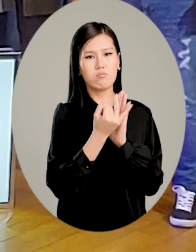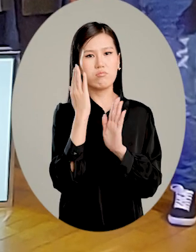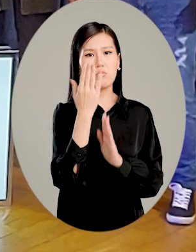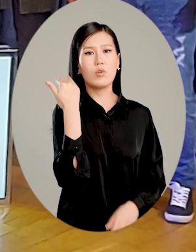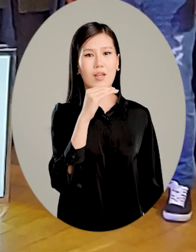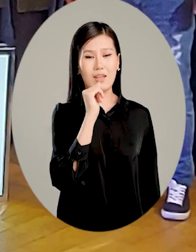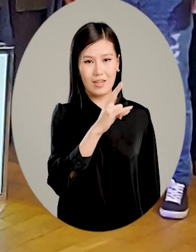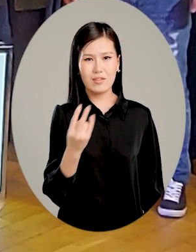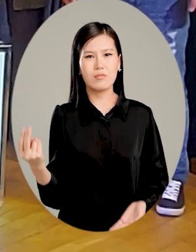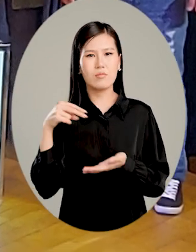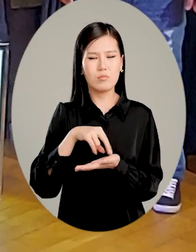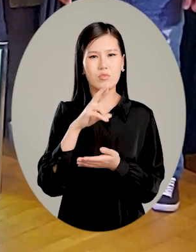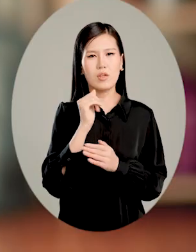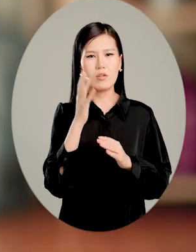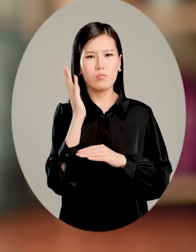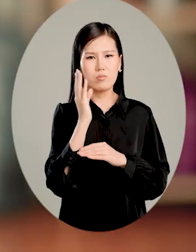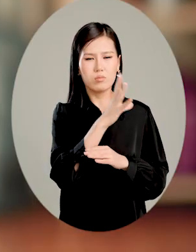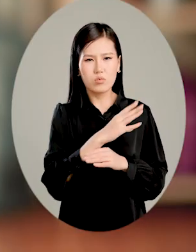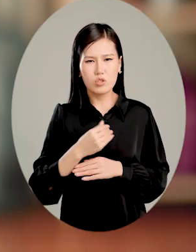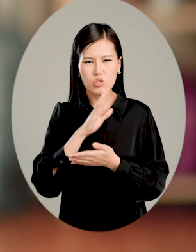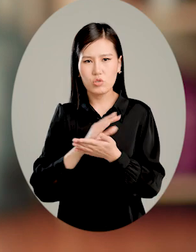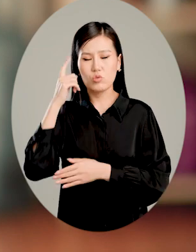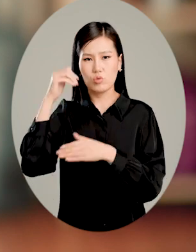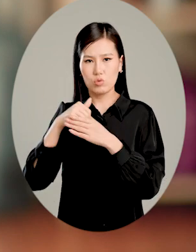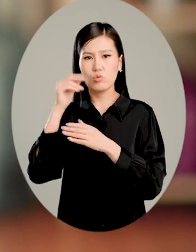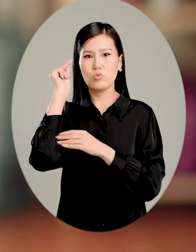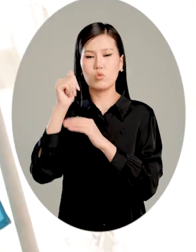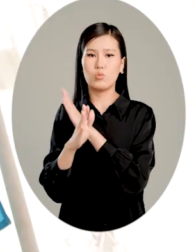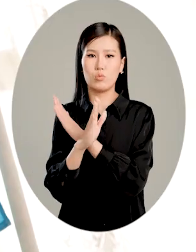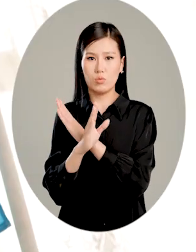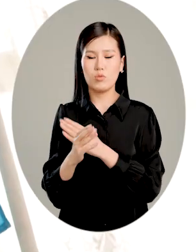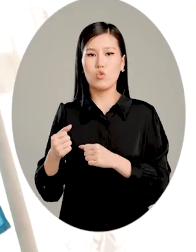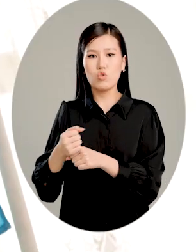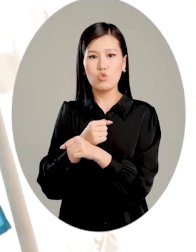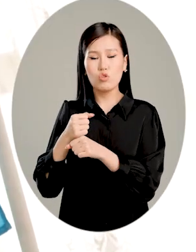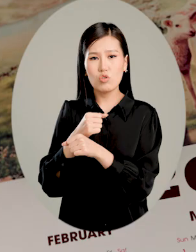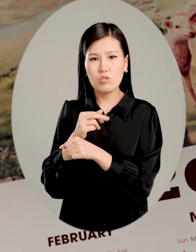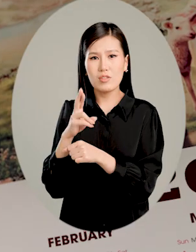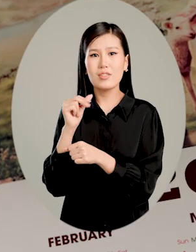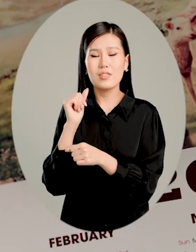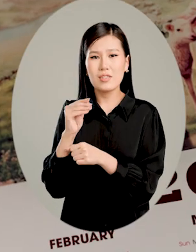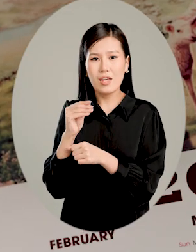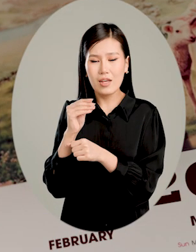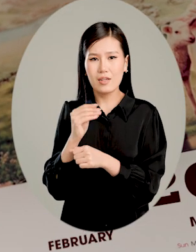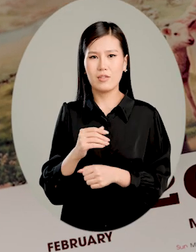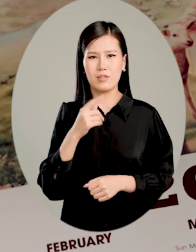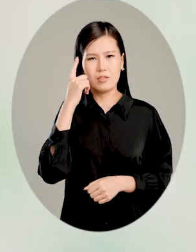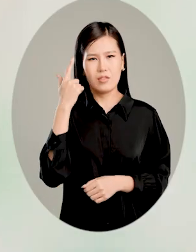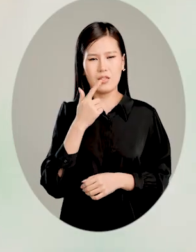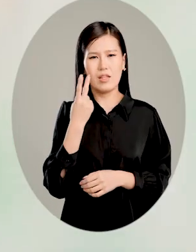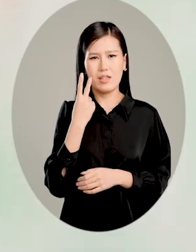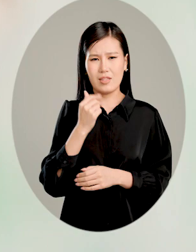оролцож ихтгэл тавьжсэн. Тэр өөрт нь нилээн их юм сургасан юм юу байсан. Хөдөлгөөний хувьд яаж хөгжүүлэх үгээ бодонгууд нөгөө